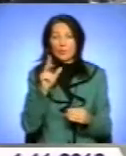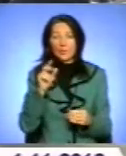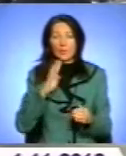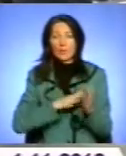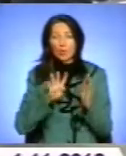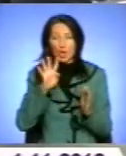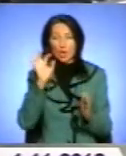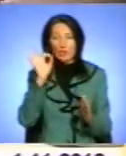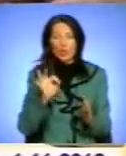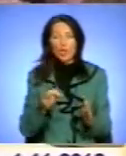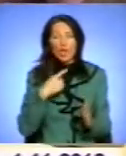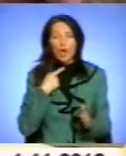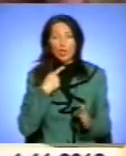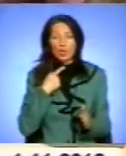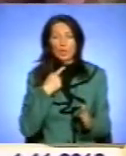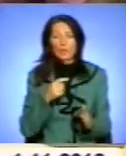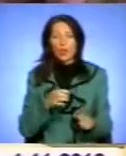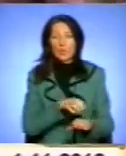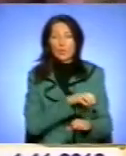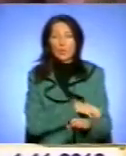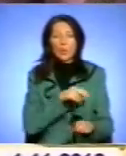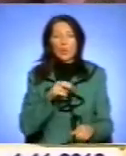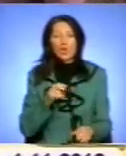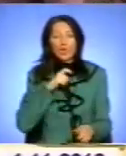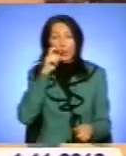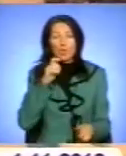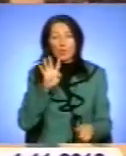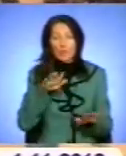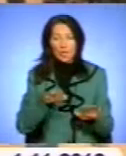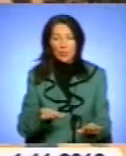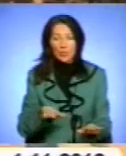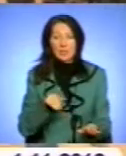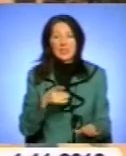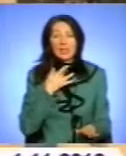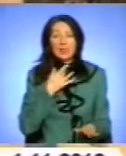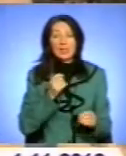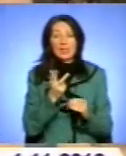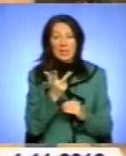13,94% голосів. Комуністична партія України на четвертому місці. За неї проголосували